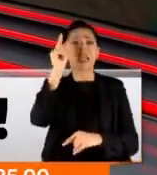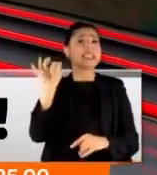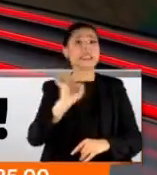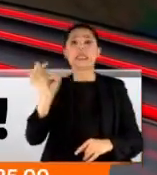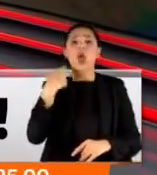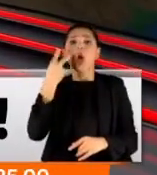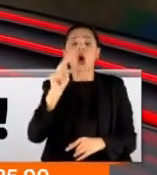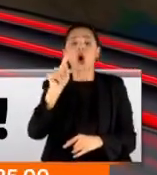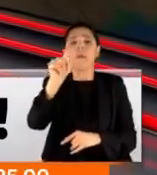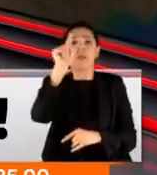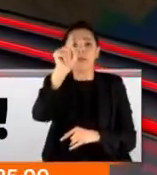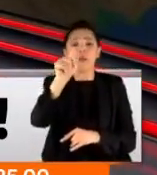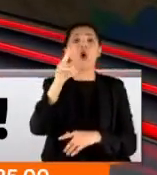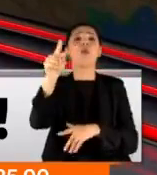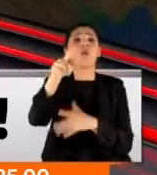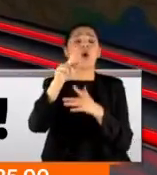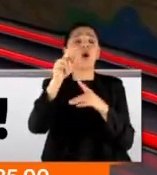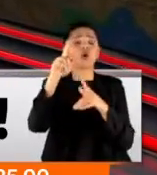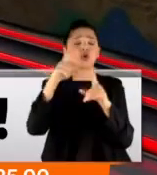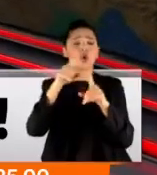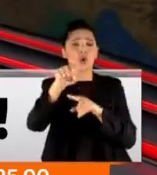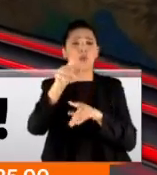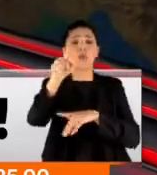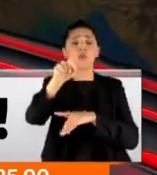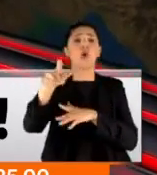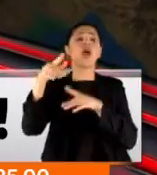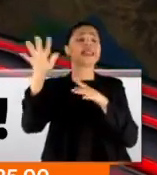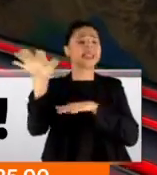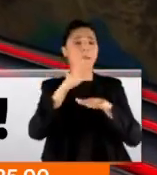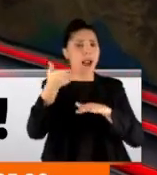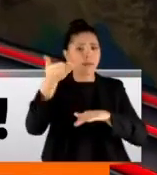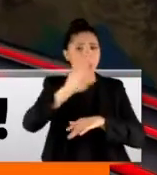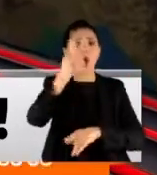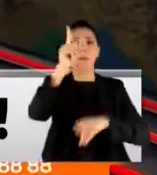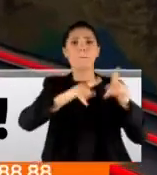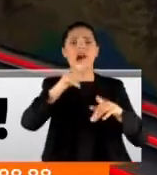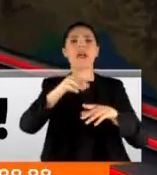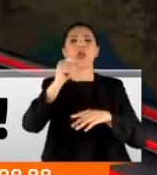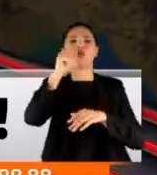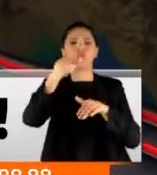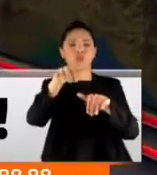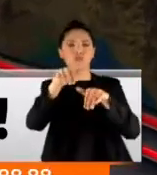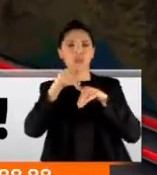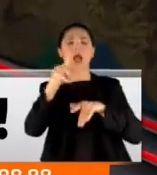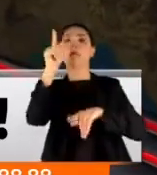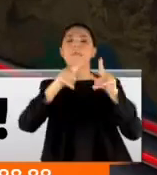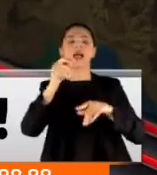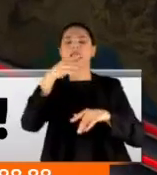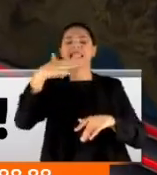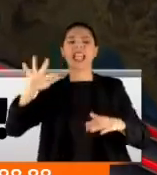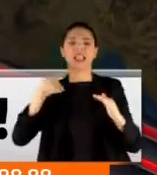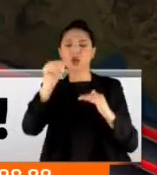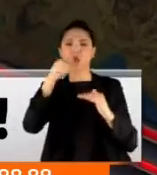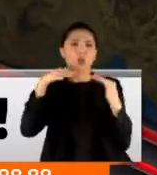ülkeler için pek sık rastlanan bir durum değil ama bu görüntü depremden hemen sonra bazı noktada suyun çekildiği, bazılarında ise denizin taştığını